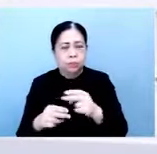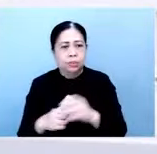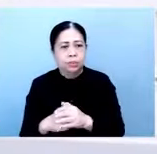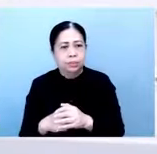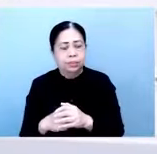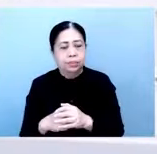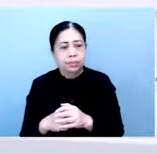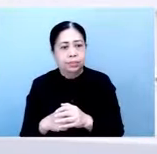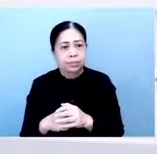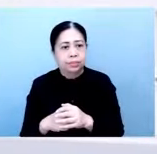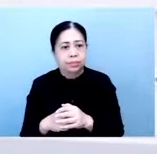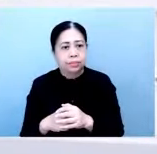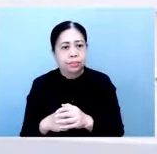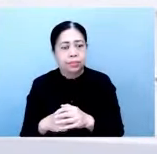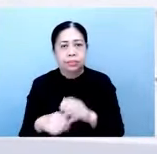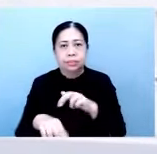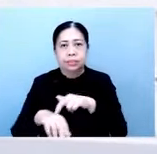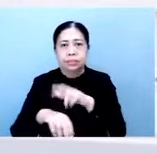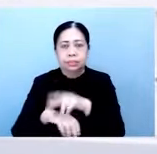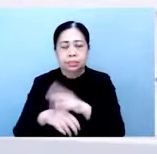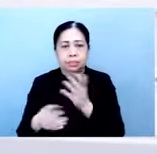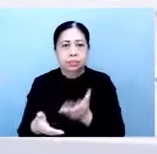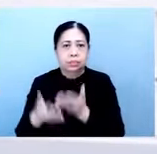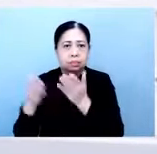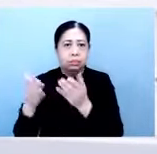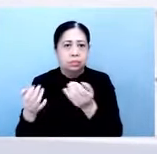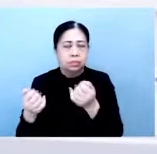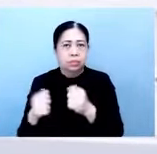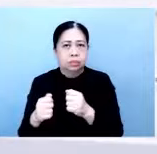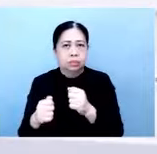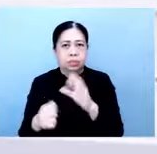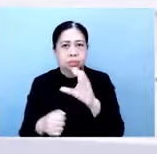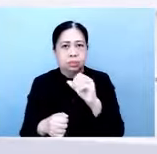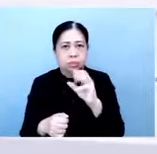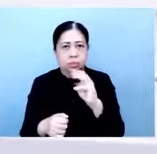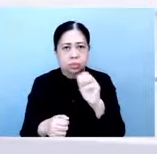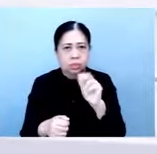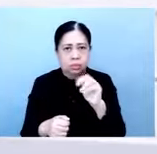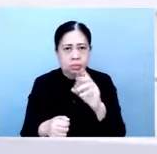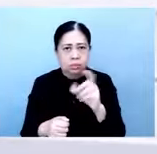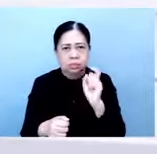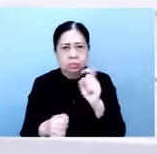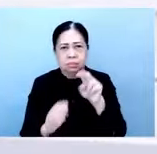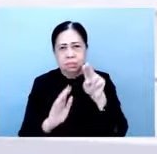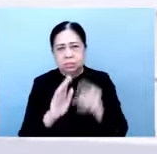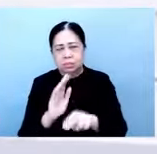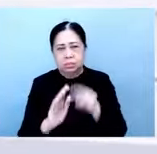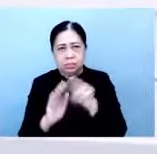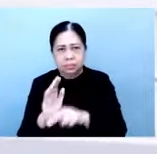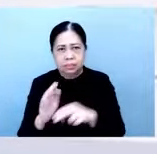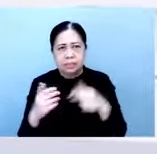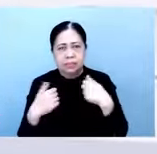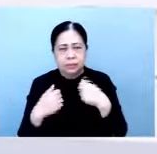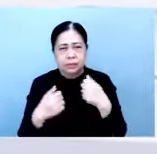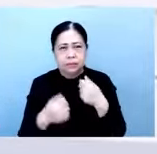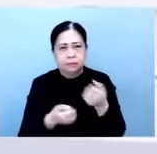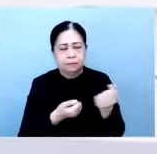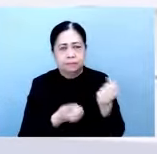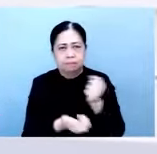sa incident command post na parang pagpaalam na ipalibing ko na lang, total may tagging naman yung